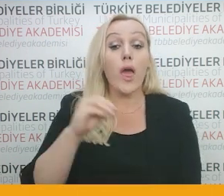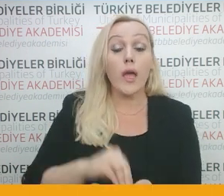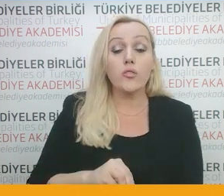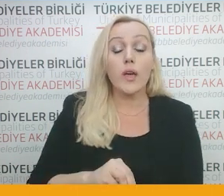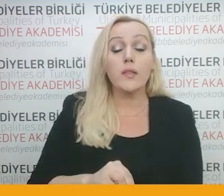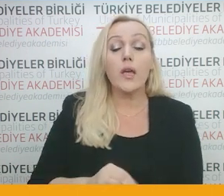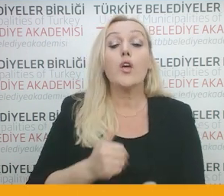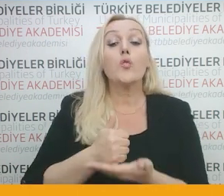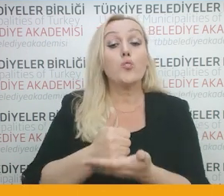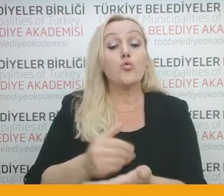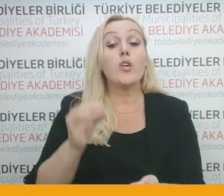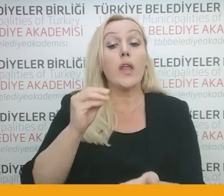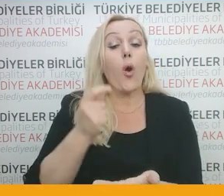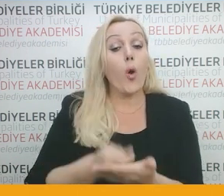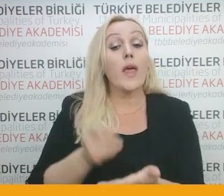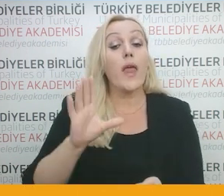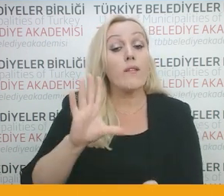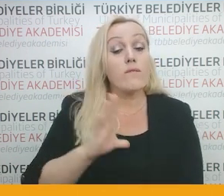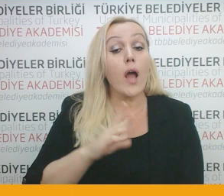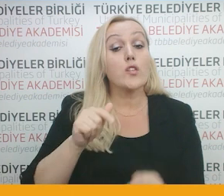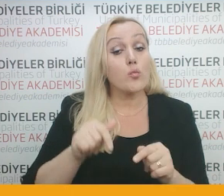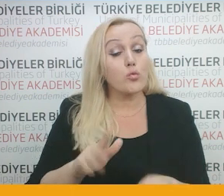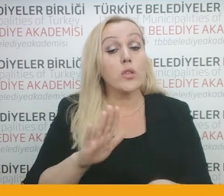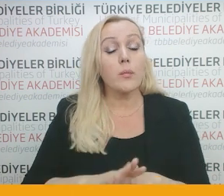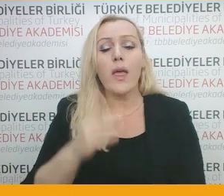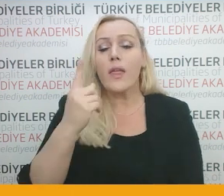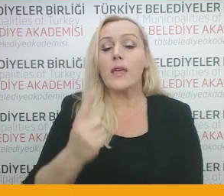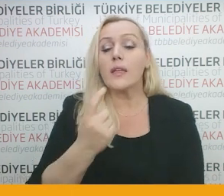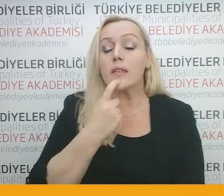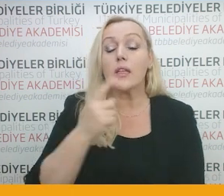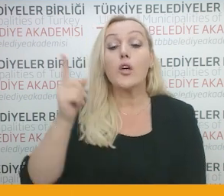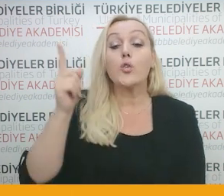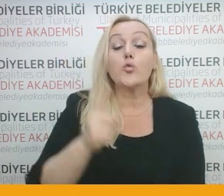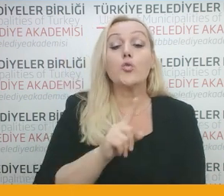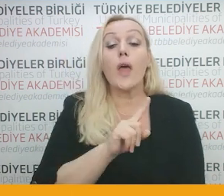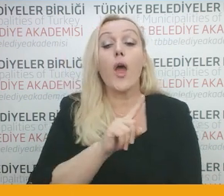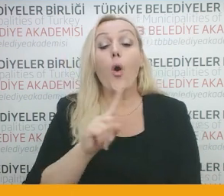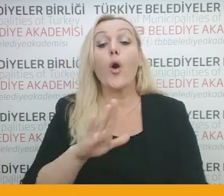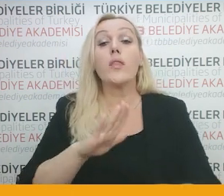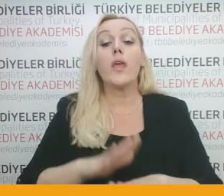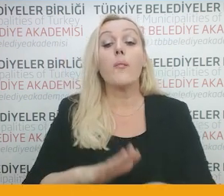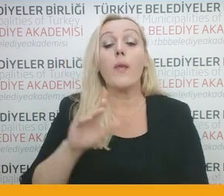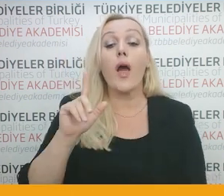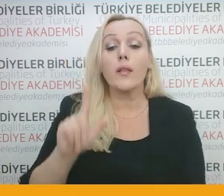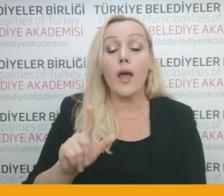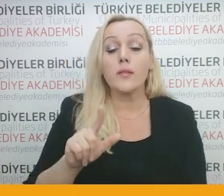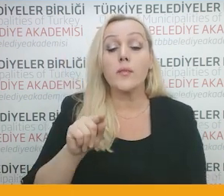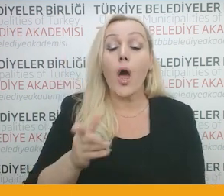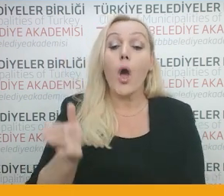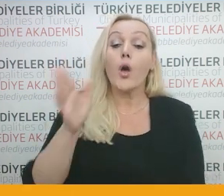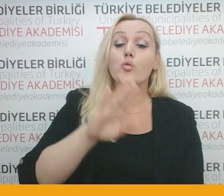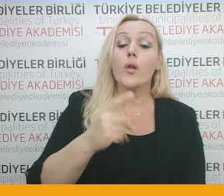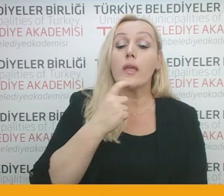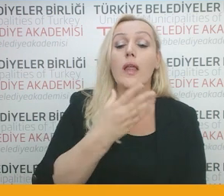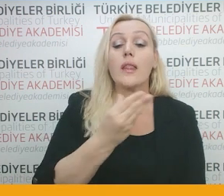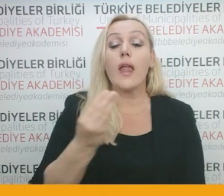varsa bu işi yapabiliriz. Daha sonra ilk yıl bunun en az %10'unu yapmamız gerekiyor. Daha sonraki yıllarda